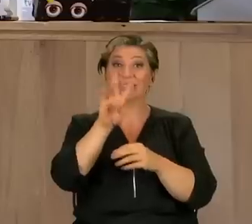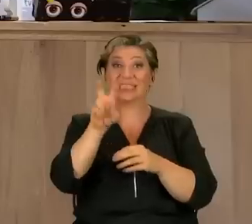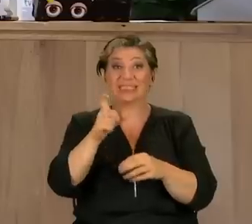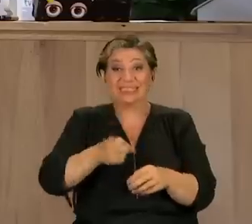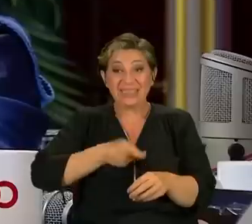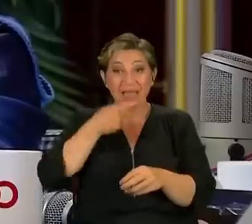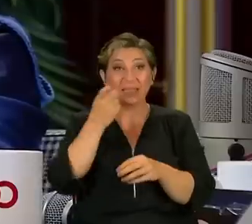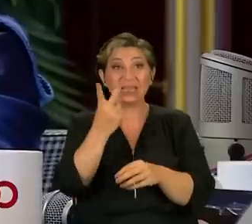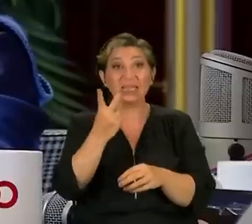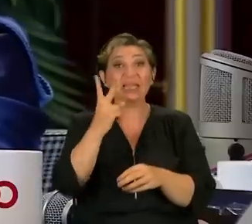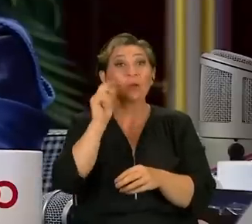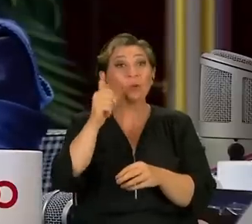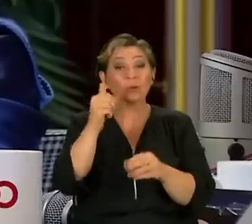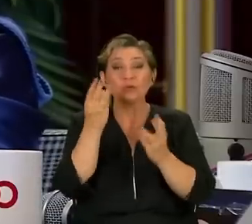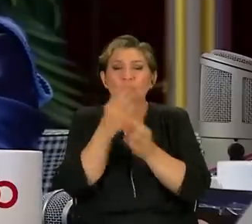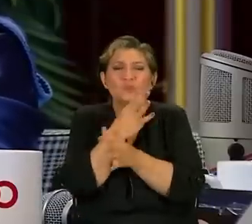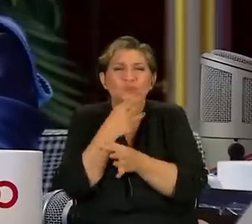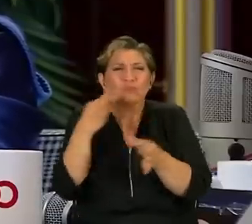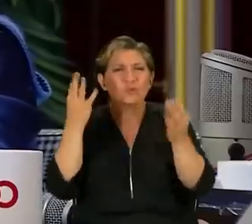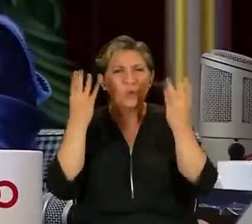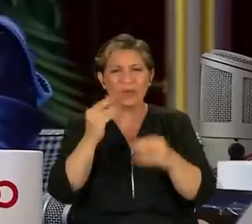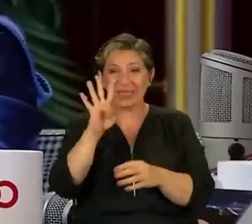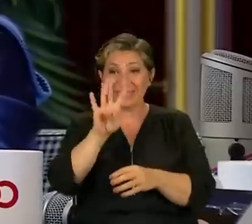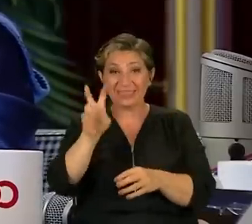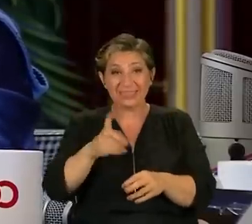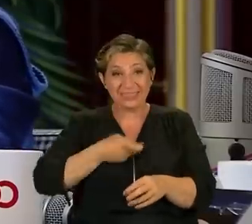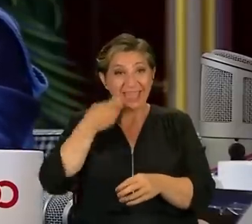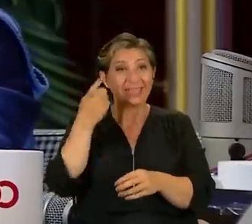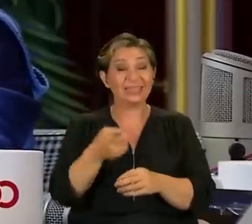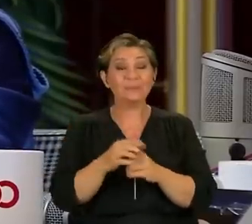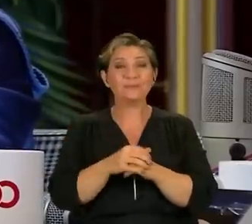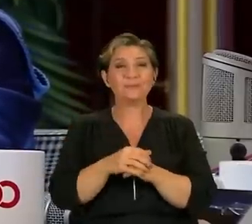48 saatte çok mutlu geçirdik o 48 saati.